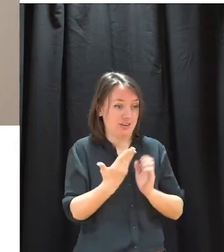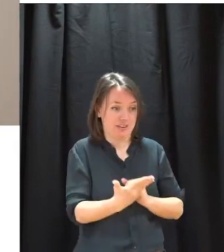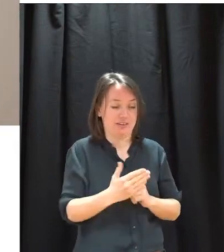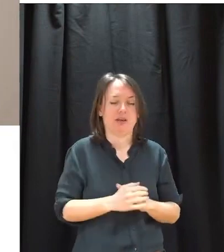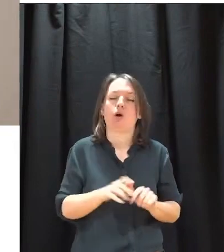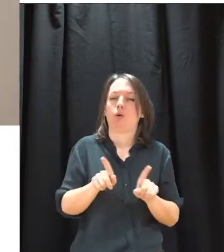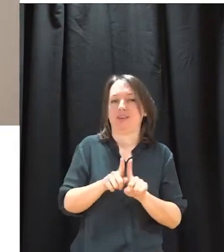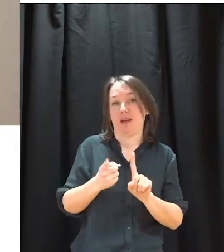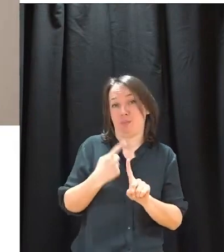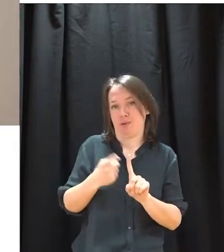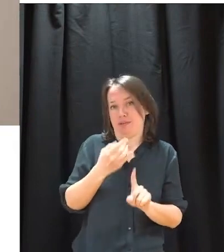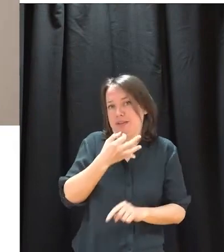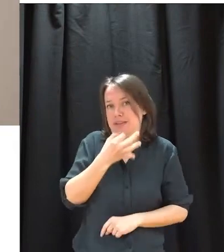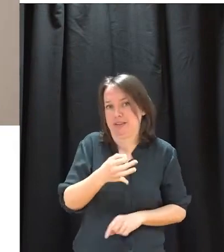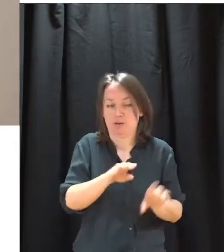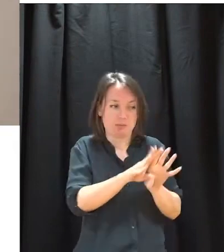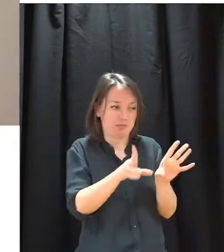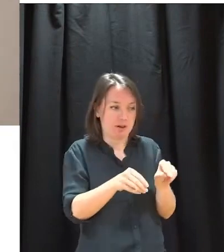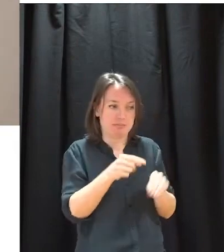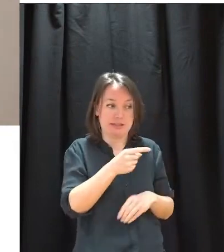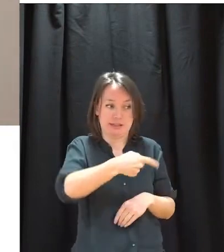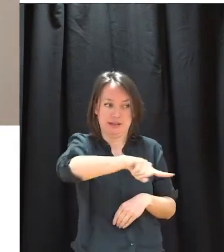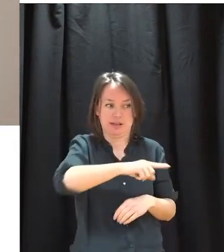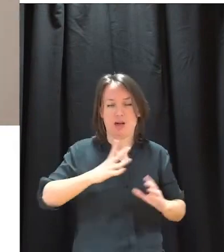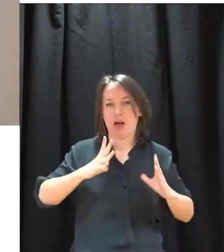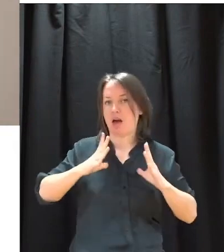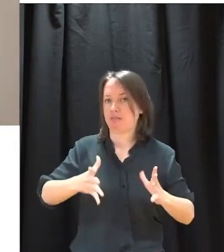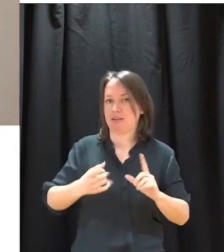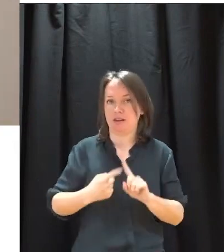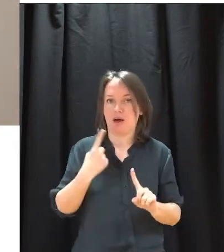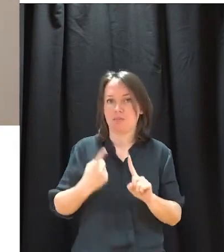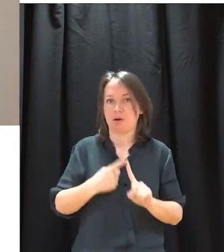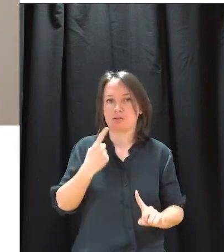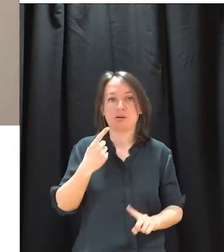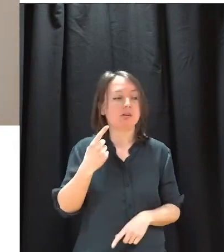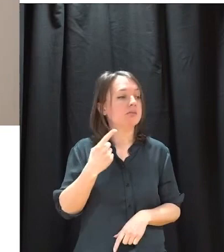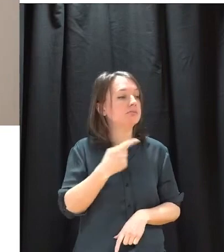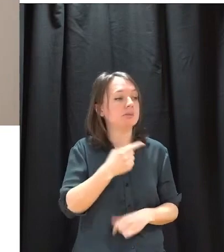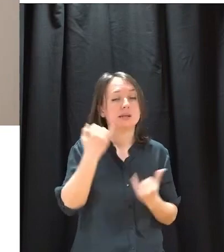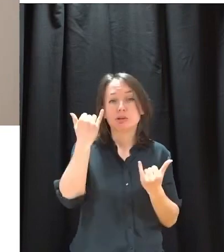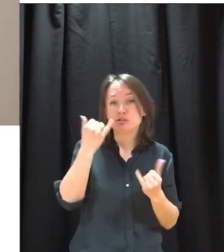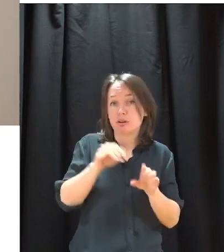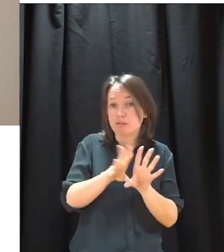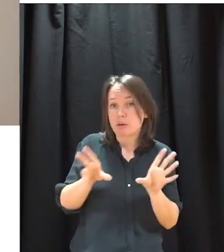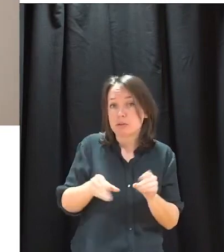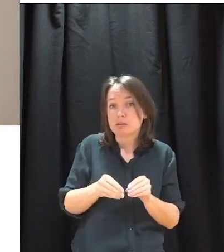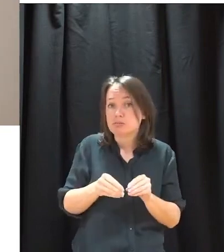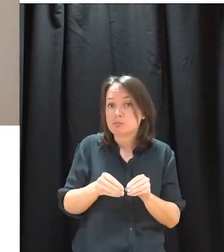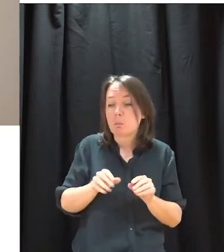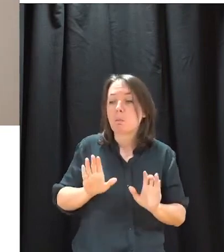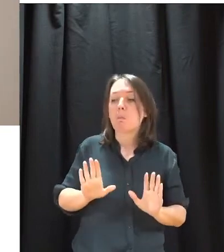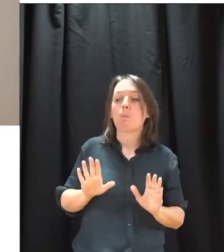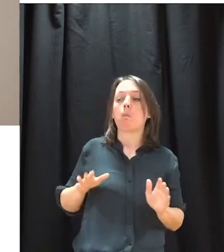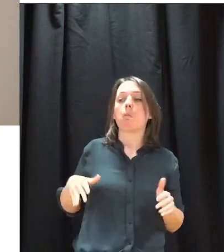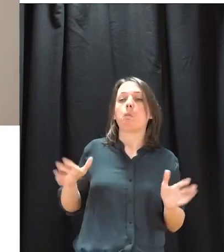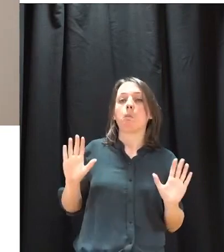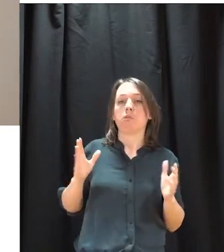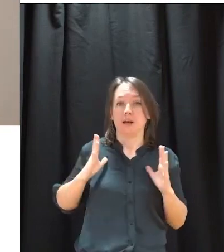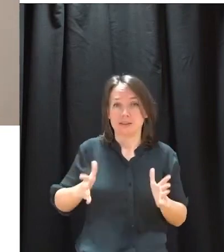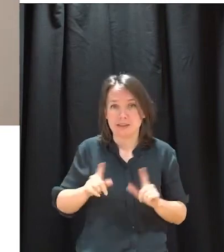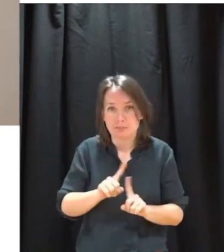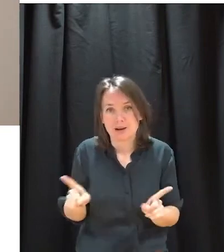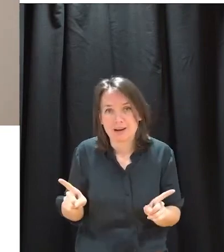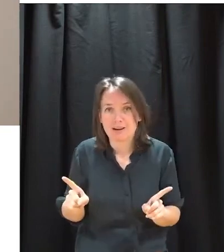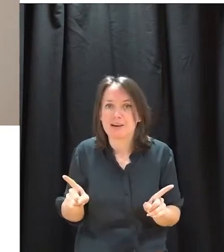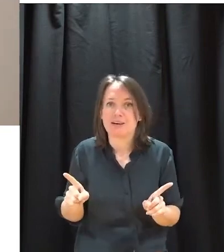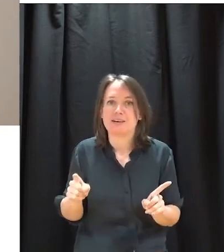familles soient vraiment investies aussi. Parce que si ces familles ne s'investissent pas dans tout ce qui est la rééducation après la pose de l'implant, ça devient